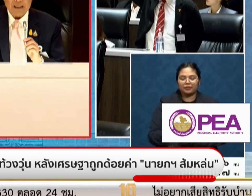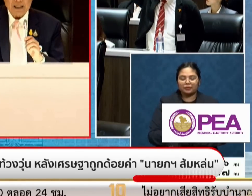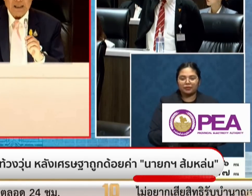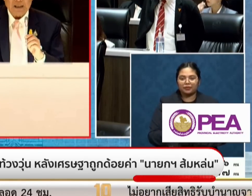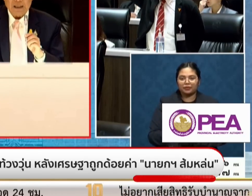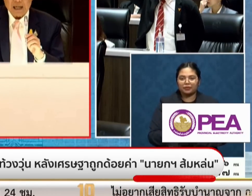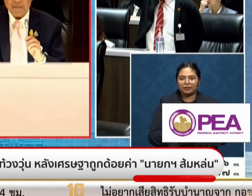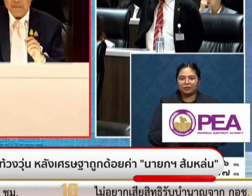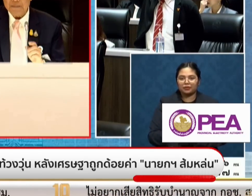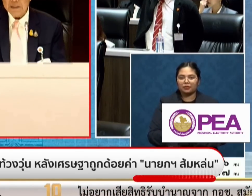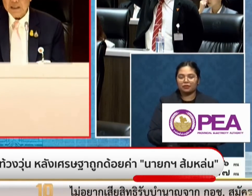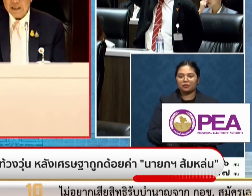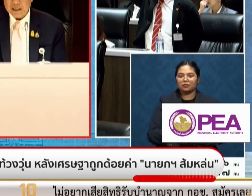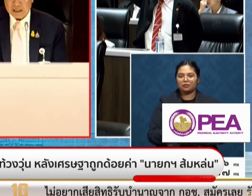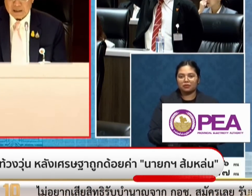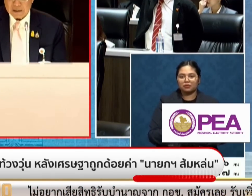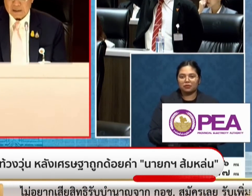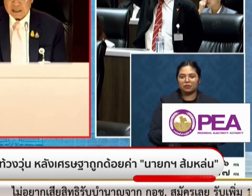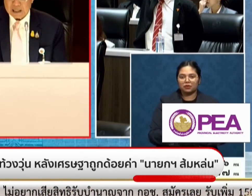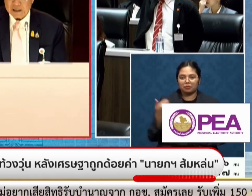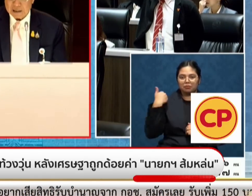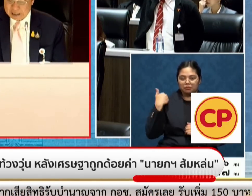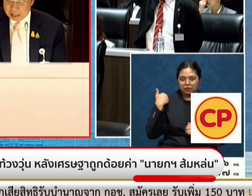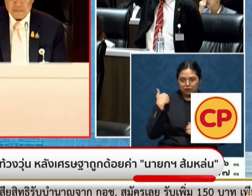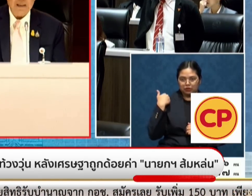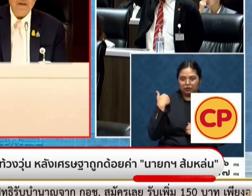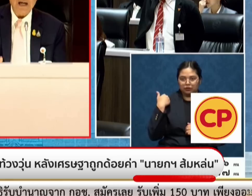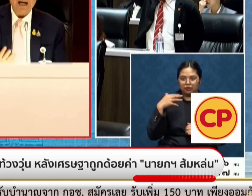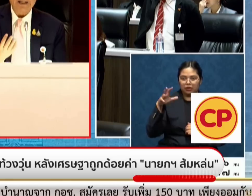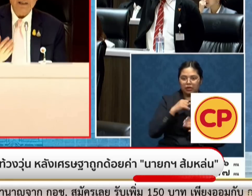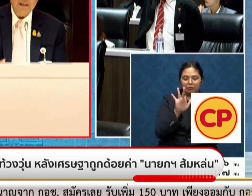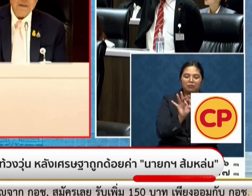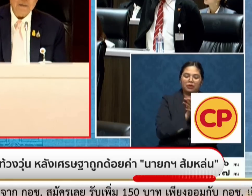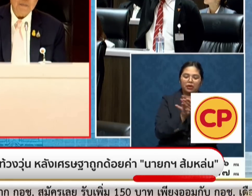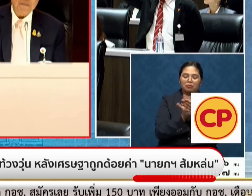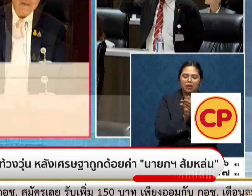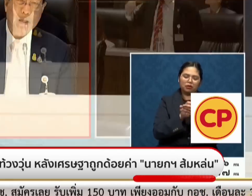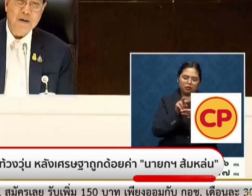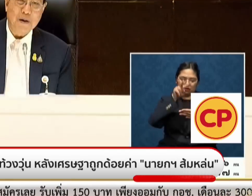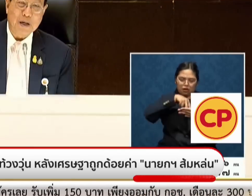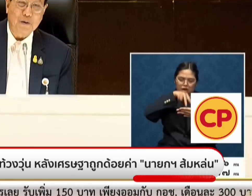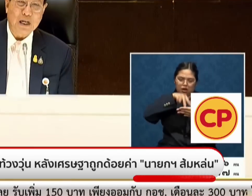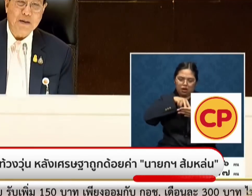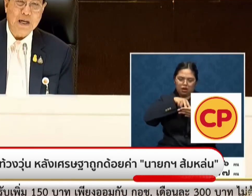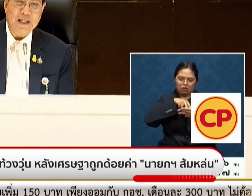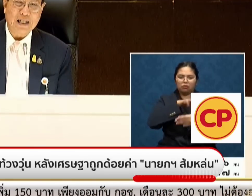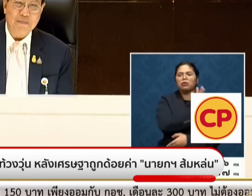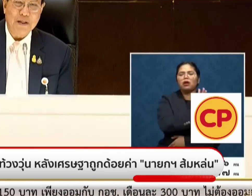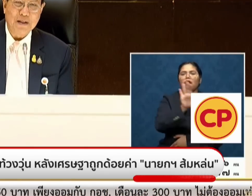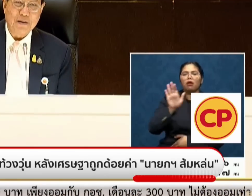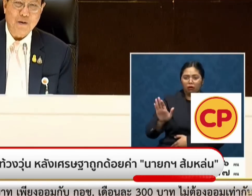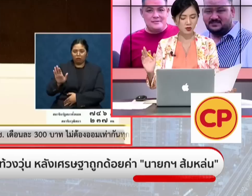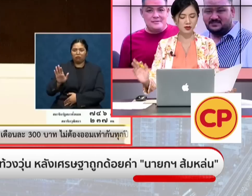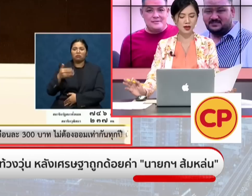อกว่าไม่ได้พูดว่ารัฐบาลส้มหล่นนะบอกว่านายกเศรษฐาเป็นนายกส้มหล่นนะฮะอย่างที่คุณผู้ชมได้ยินไ